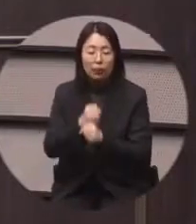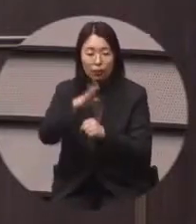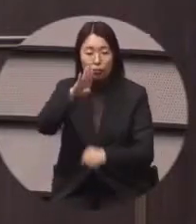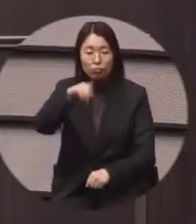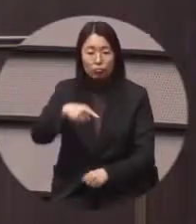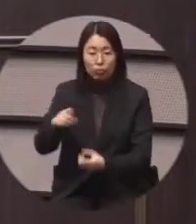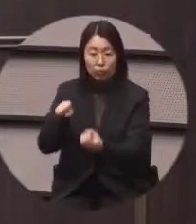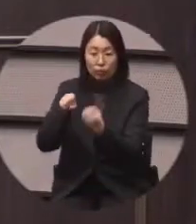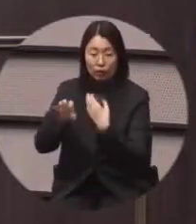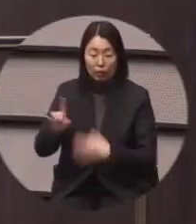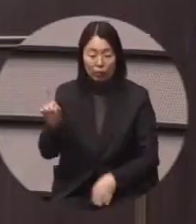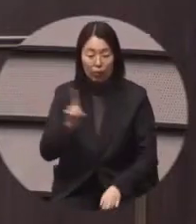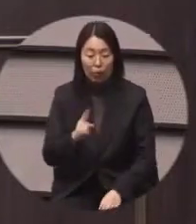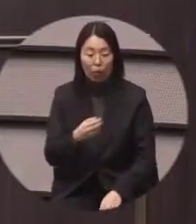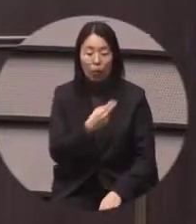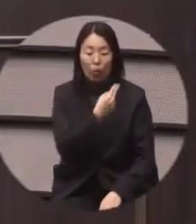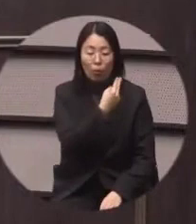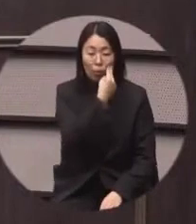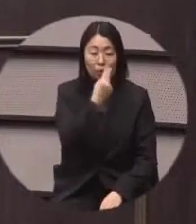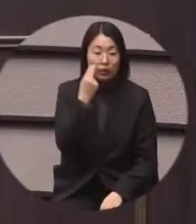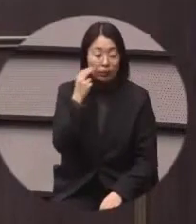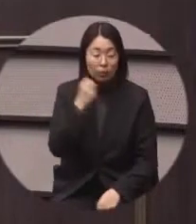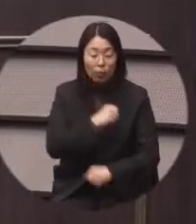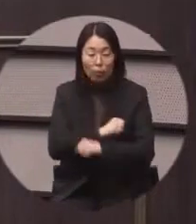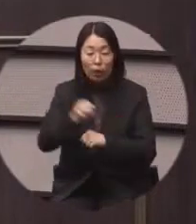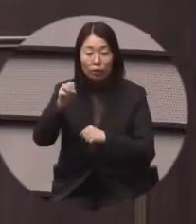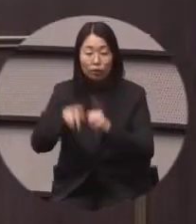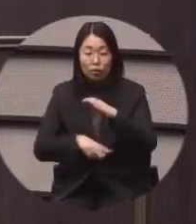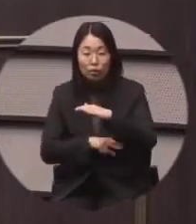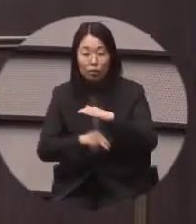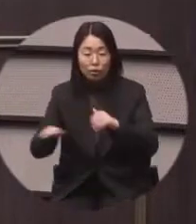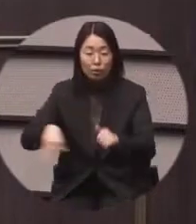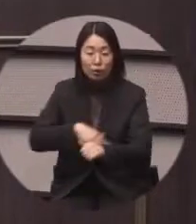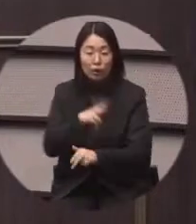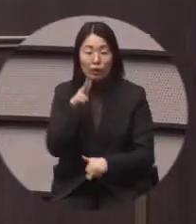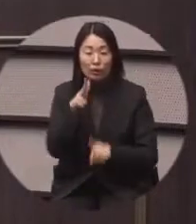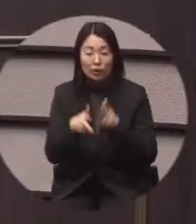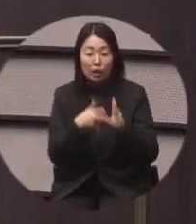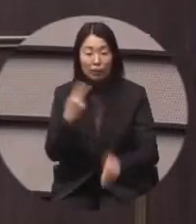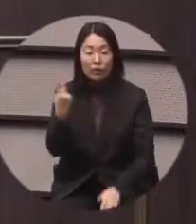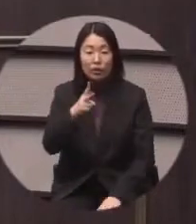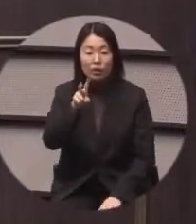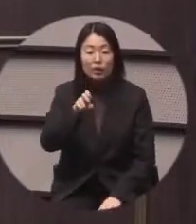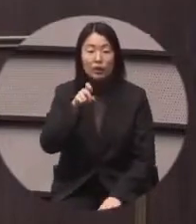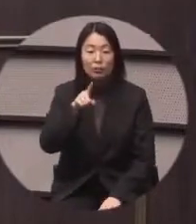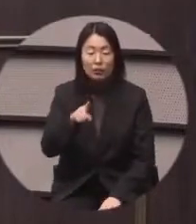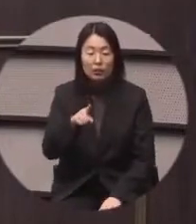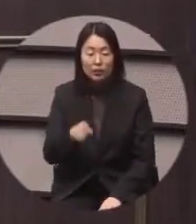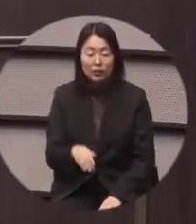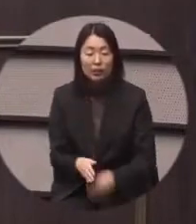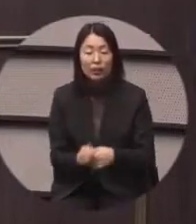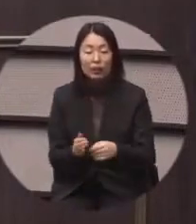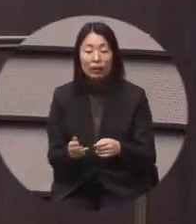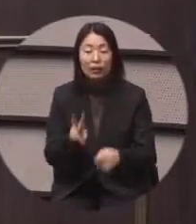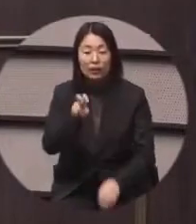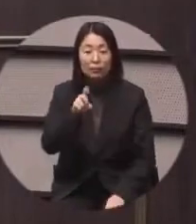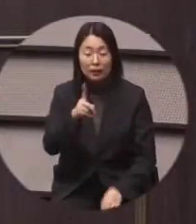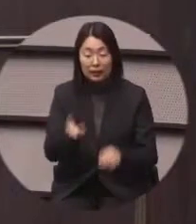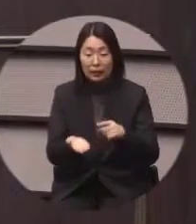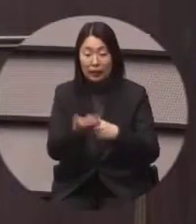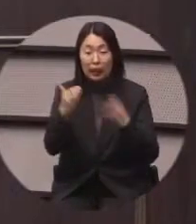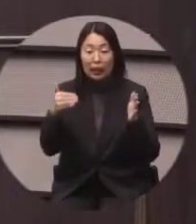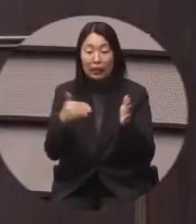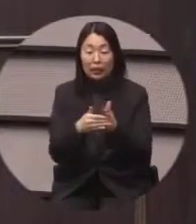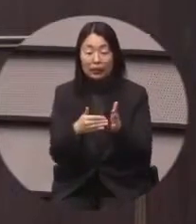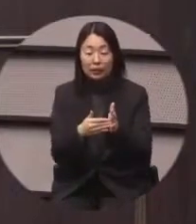답변에서도 광주군지암 역세권 2단계 도시개발 사업이 2022년 상반기까지 경기도